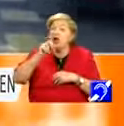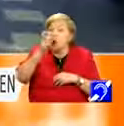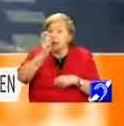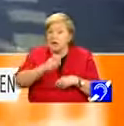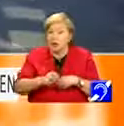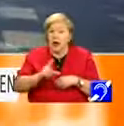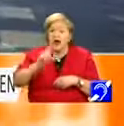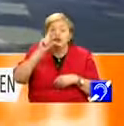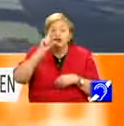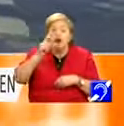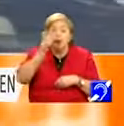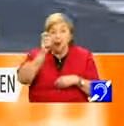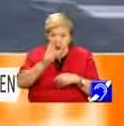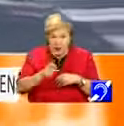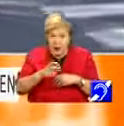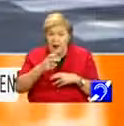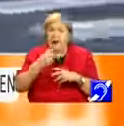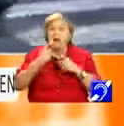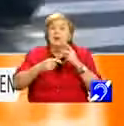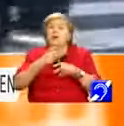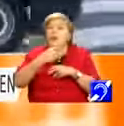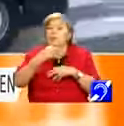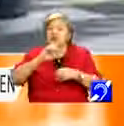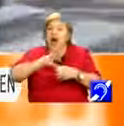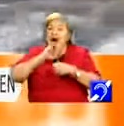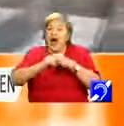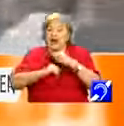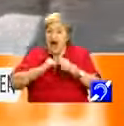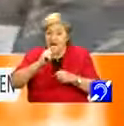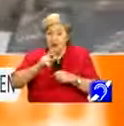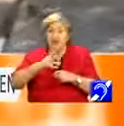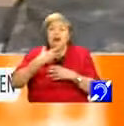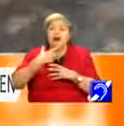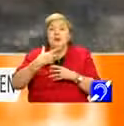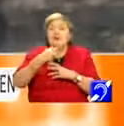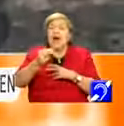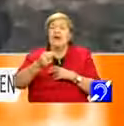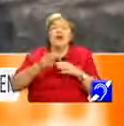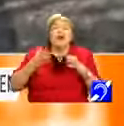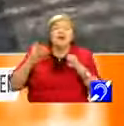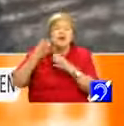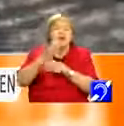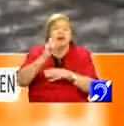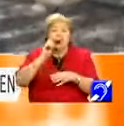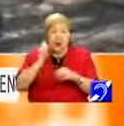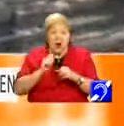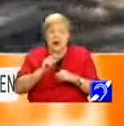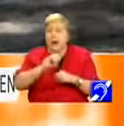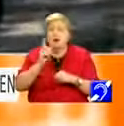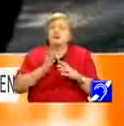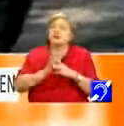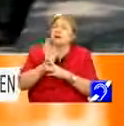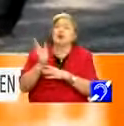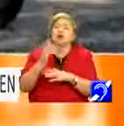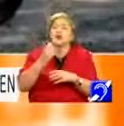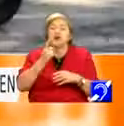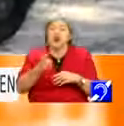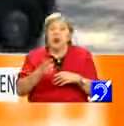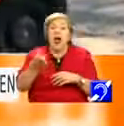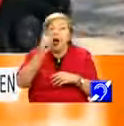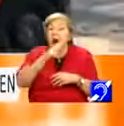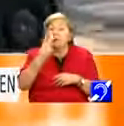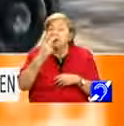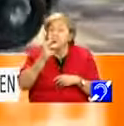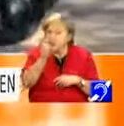7 pacienți care ar urma să plece de la Arad și vor pleca direct de la Arad, nu se vor mai întoarce la Timișoara, iar alți 2 vor veni